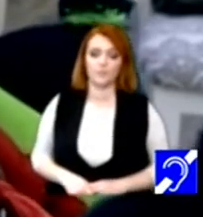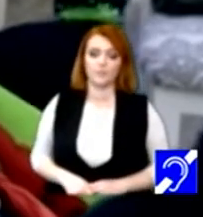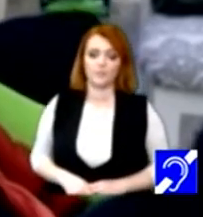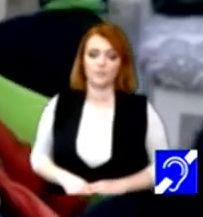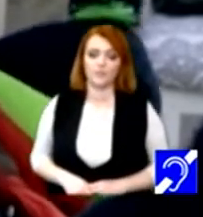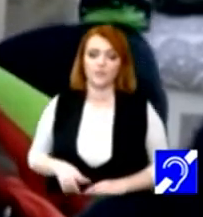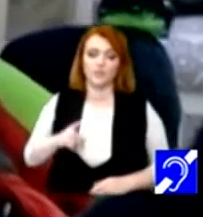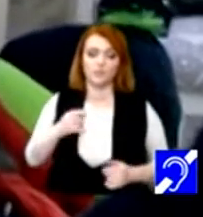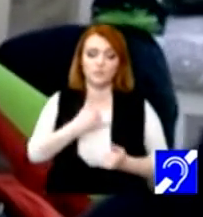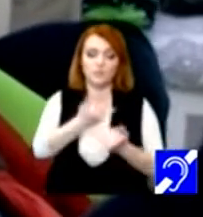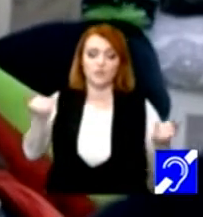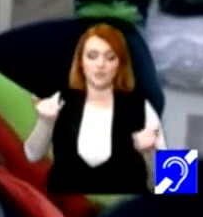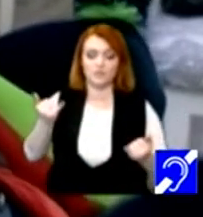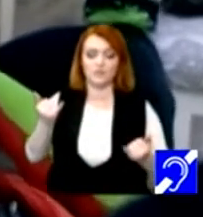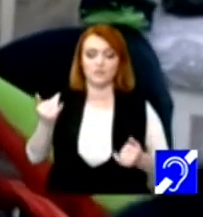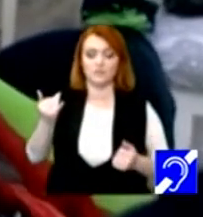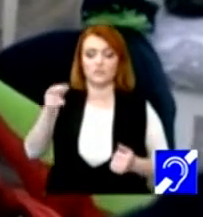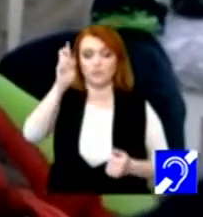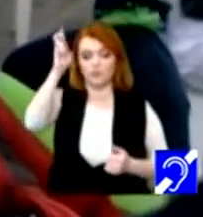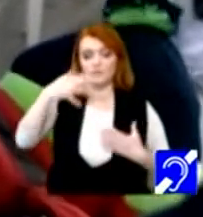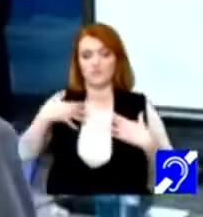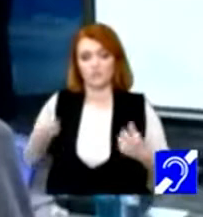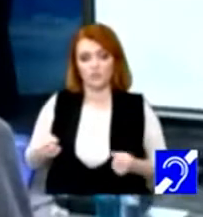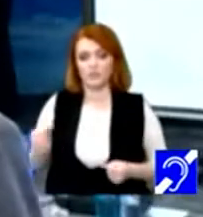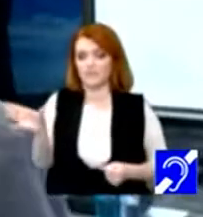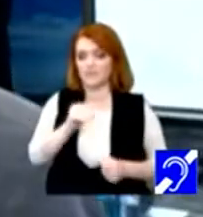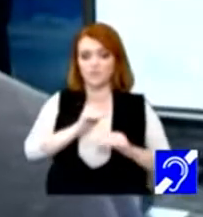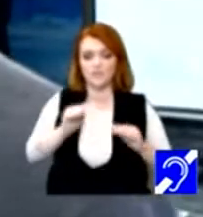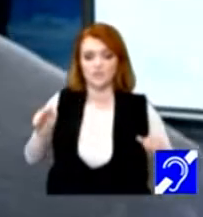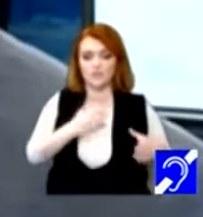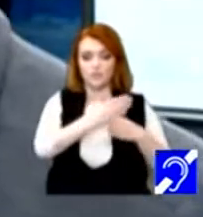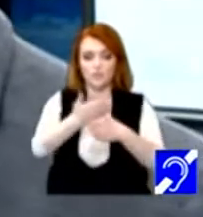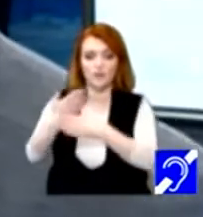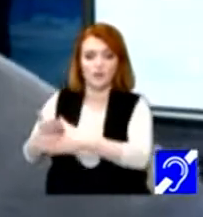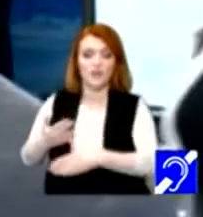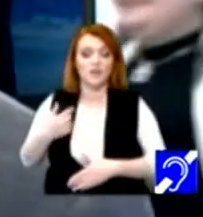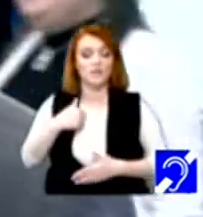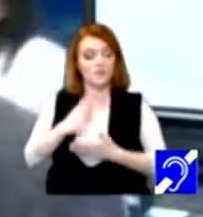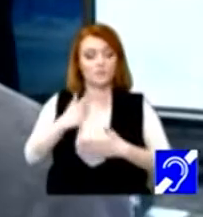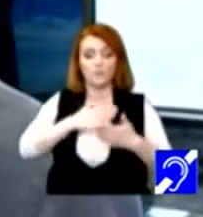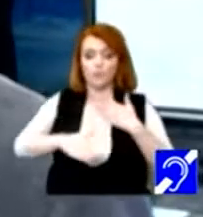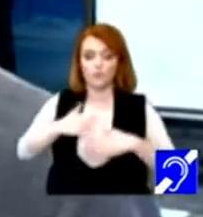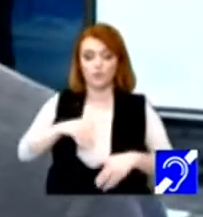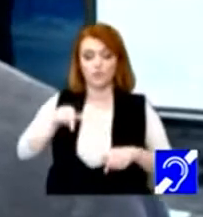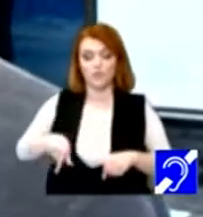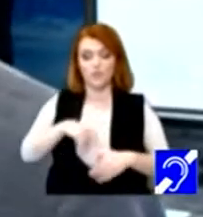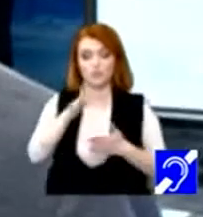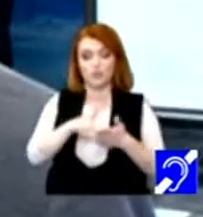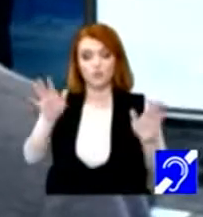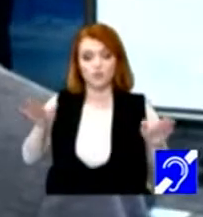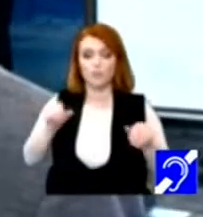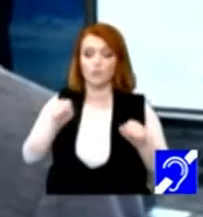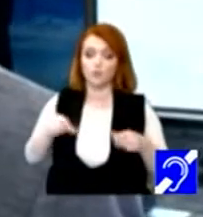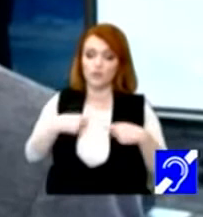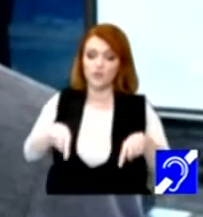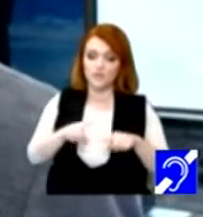Dă Dumnezeu sănătate la toți și la toți copilași care au nevoie. Sunt foarte bucuros că în sfârșit și la Soroca putem organiza așa